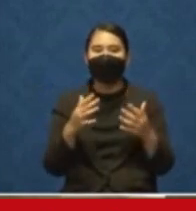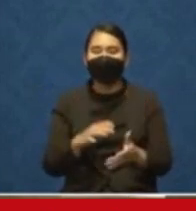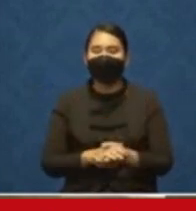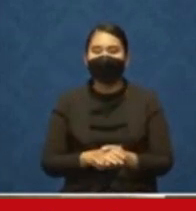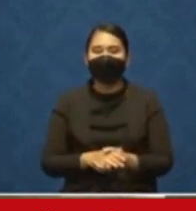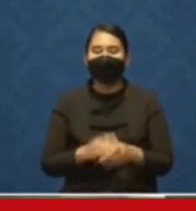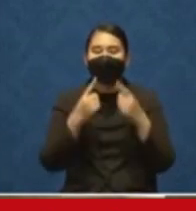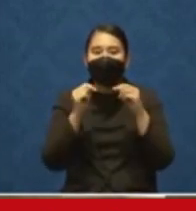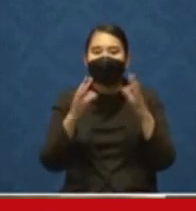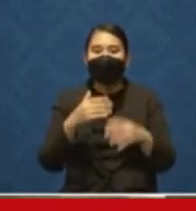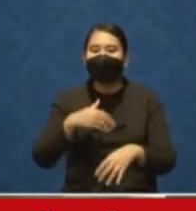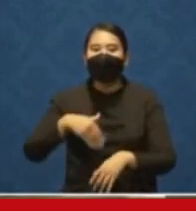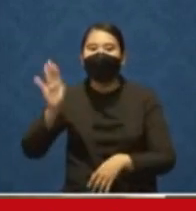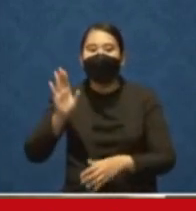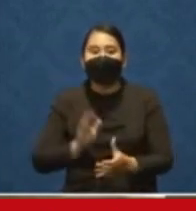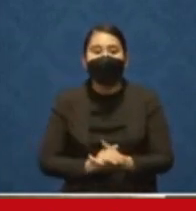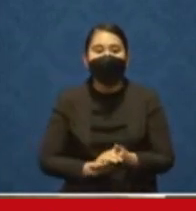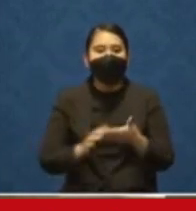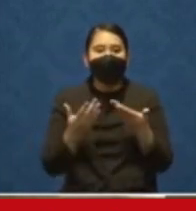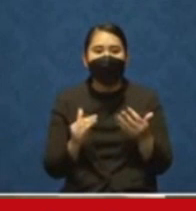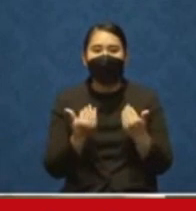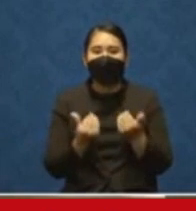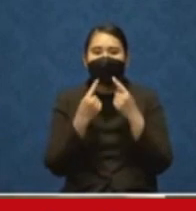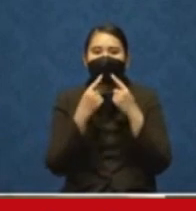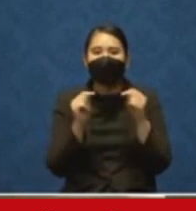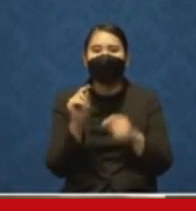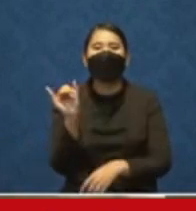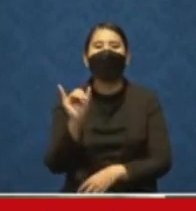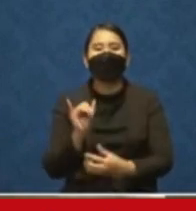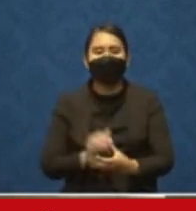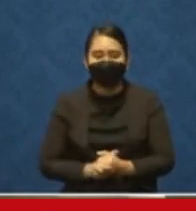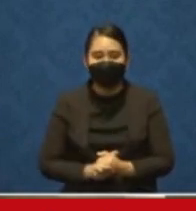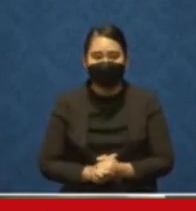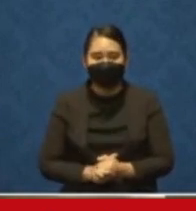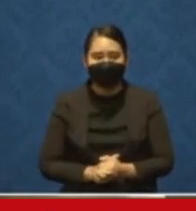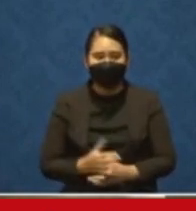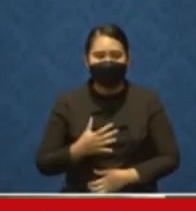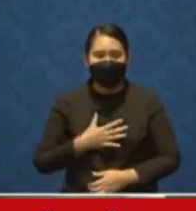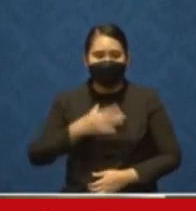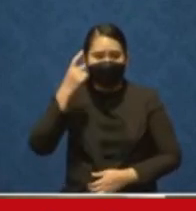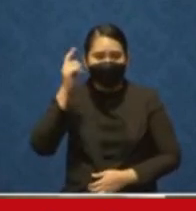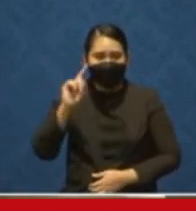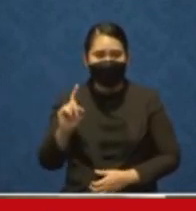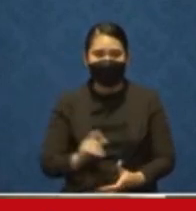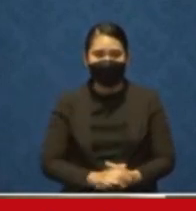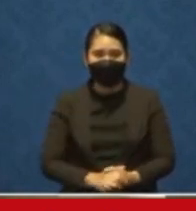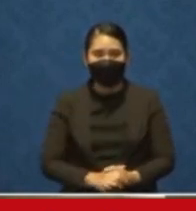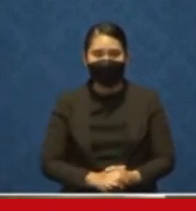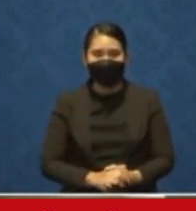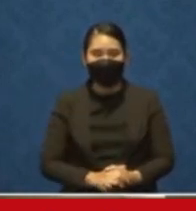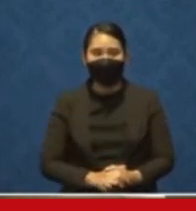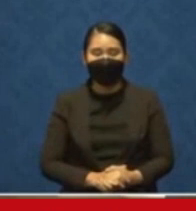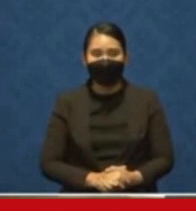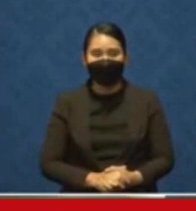นายกเข้ามาสมคิดเชื้อคงถามไม่ตอบก็โดนหนีจนวันนี้นี่